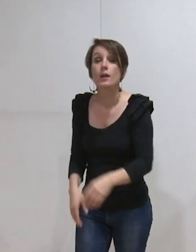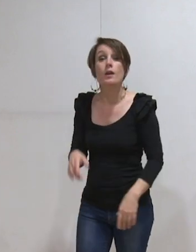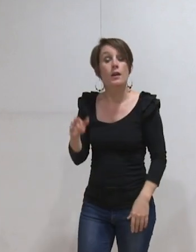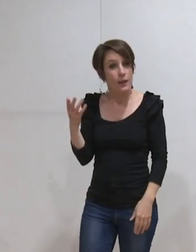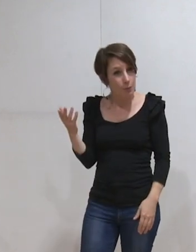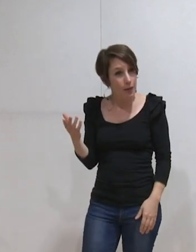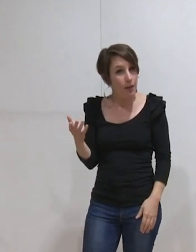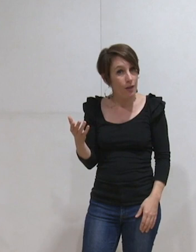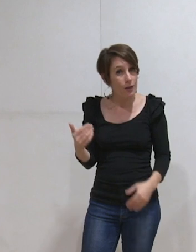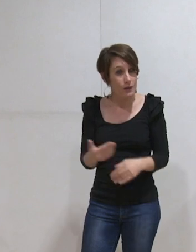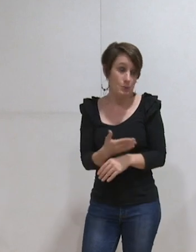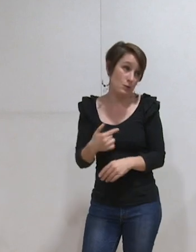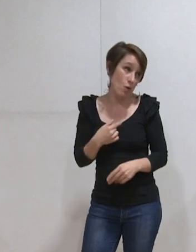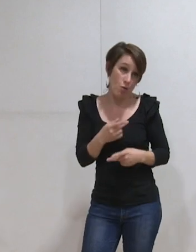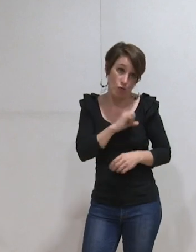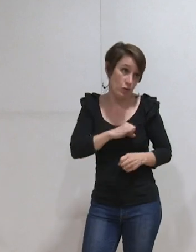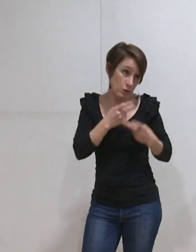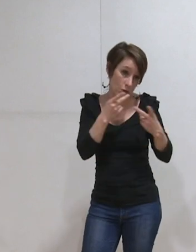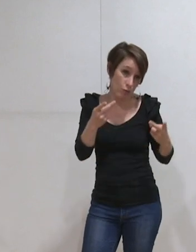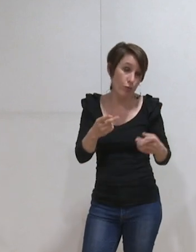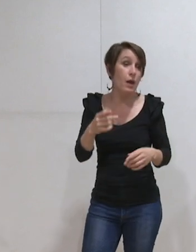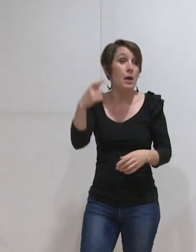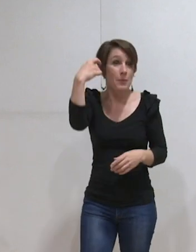SEM fait